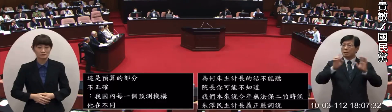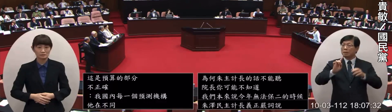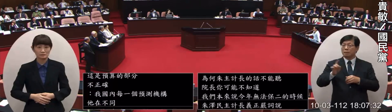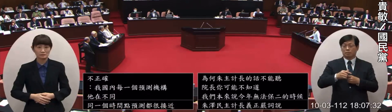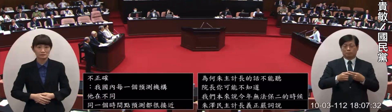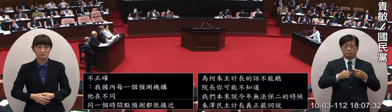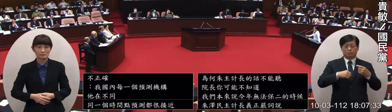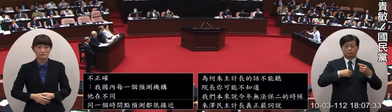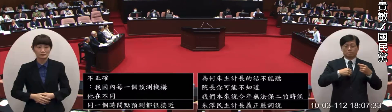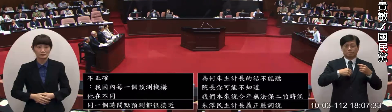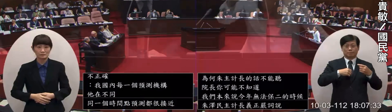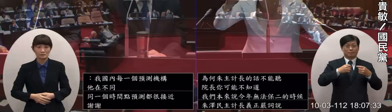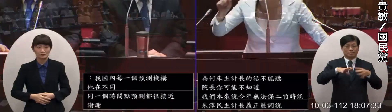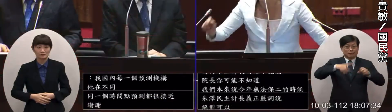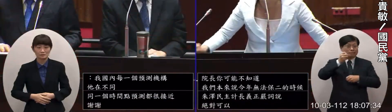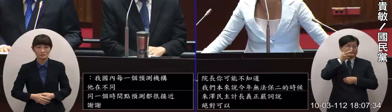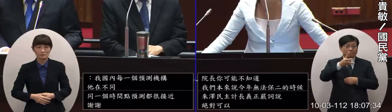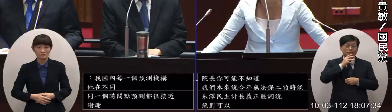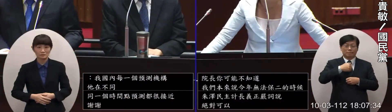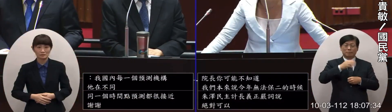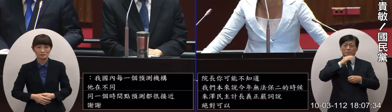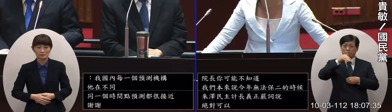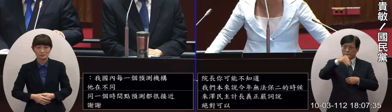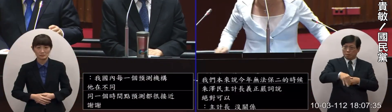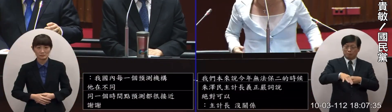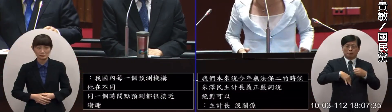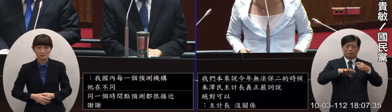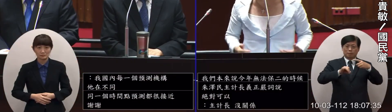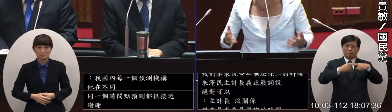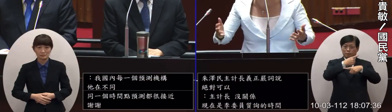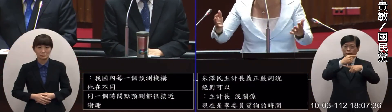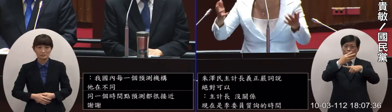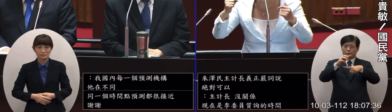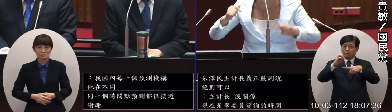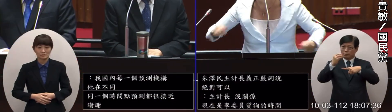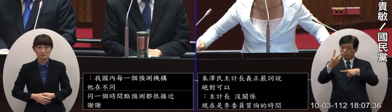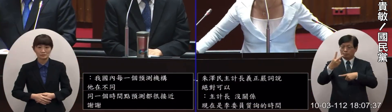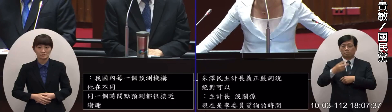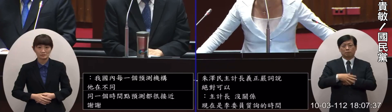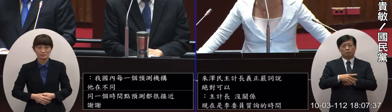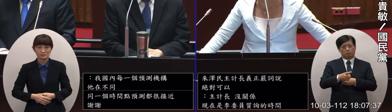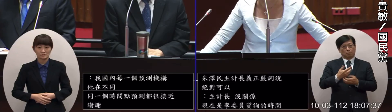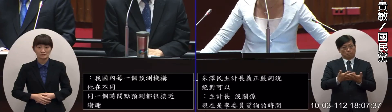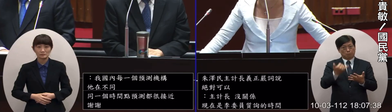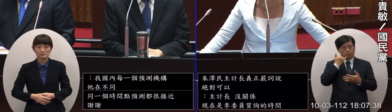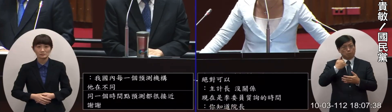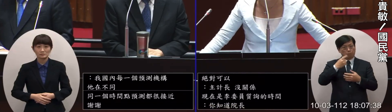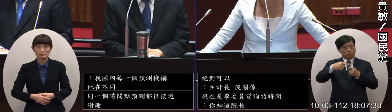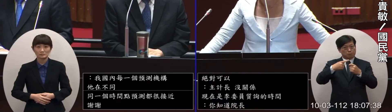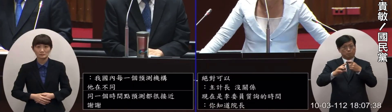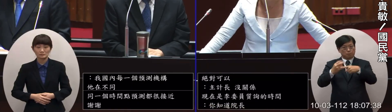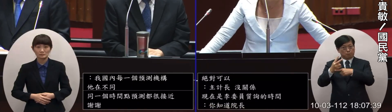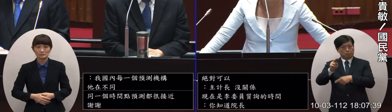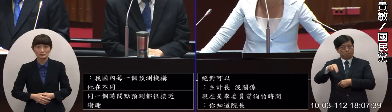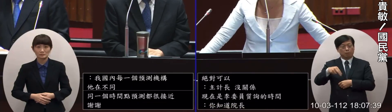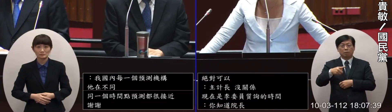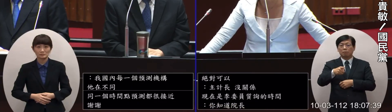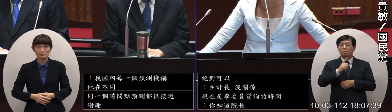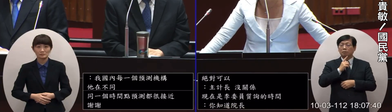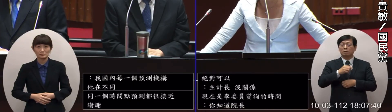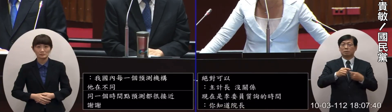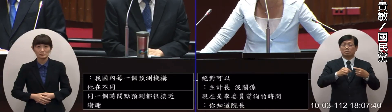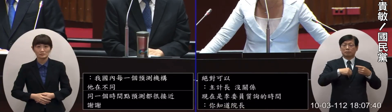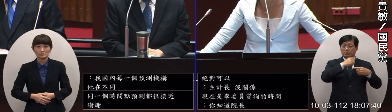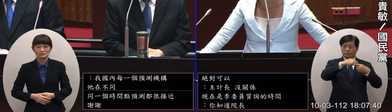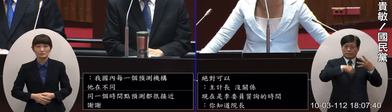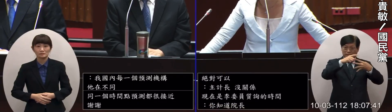一季的时候呢，他是负3.02经济成长。我们讲说哦负3.02，那你怎么有办法全年保二？ 你知道他把第一季